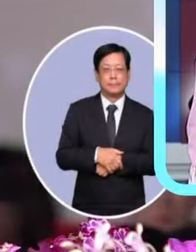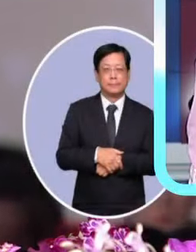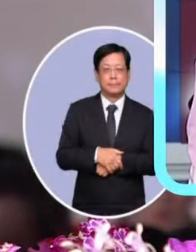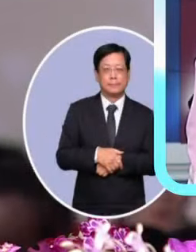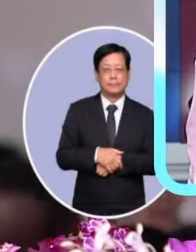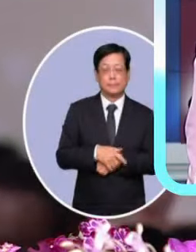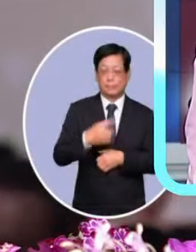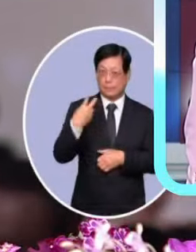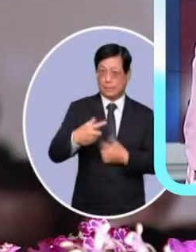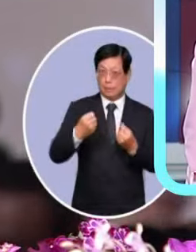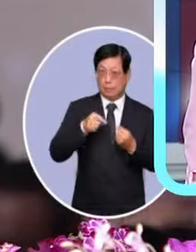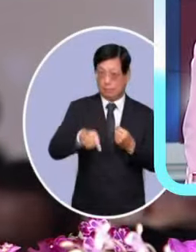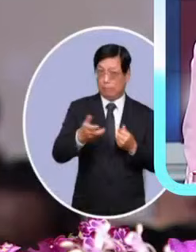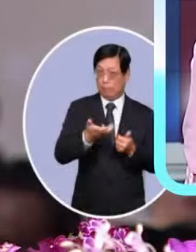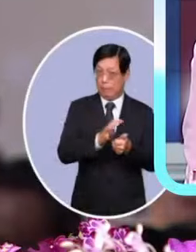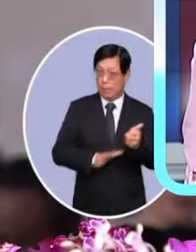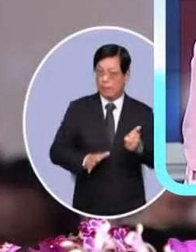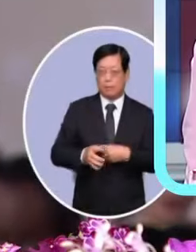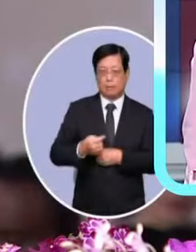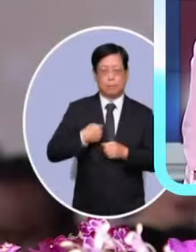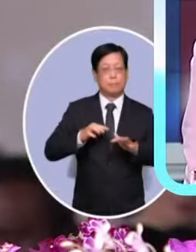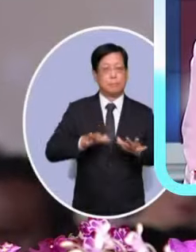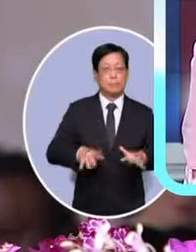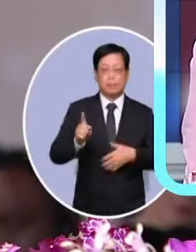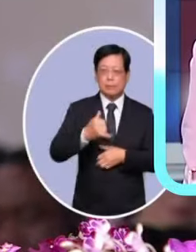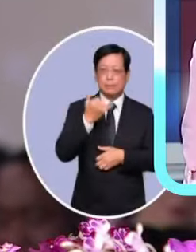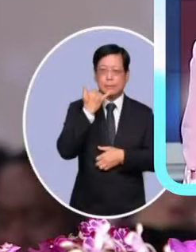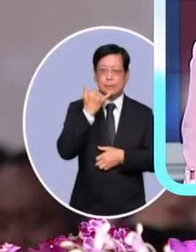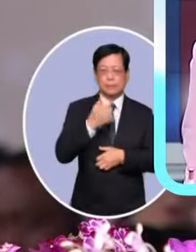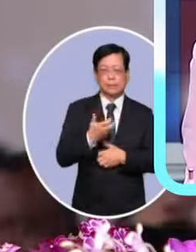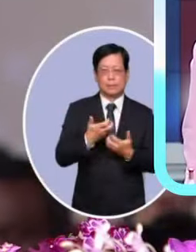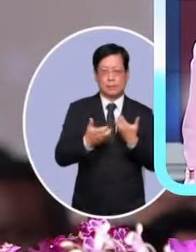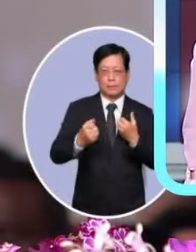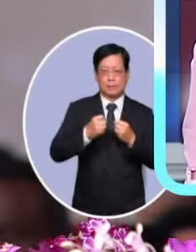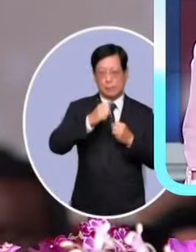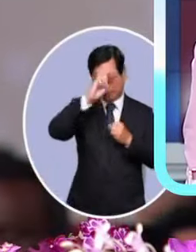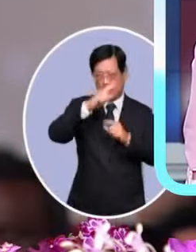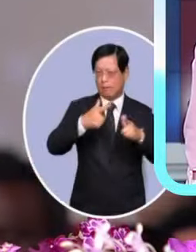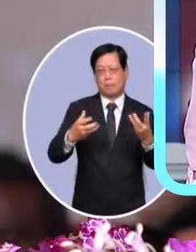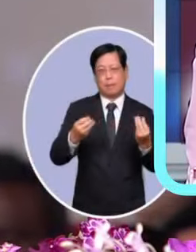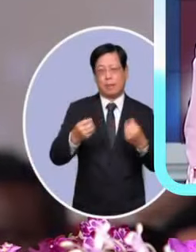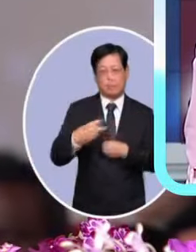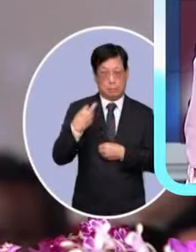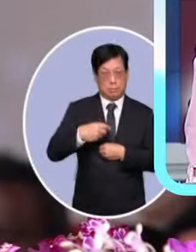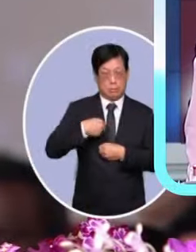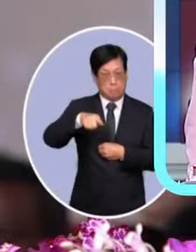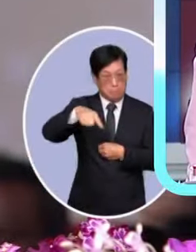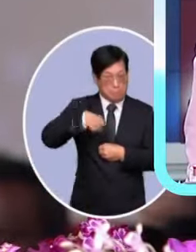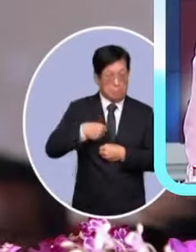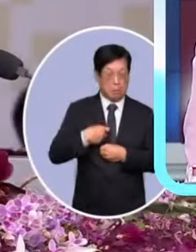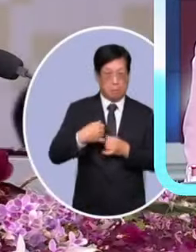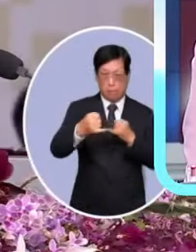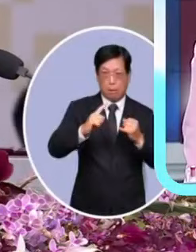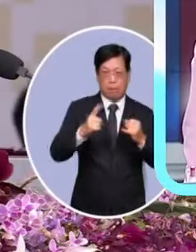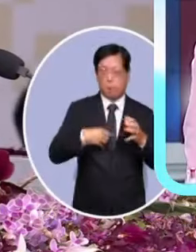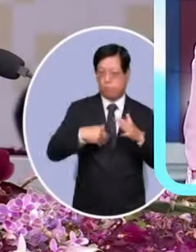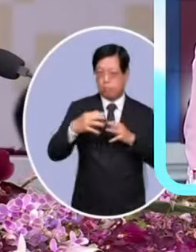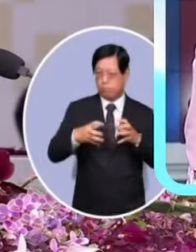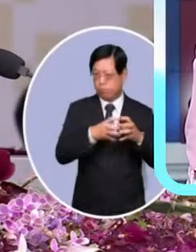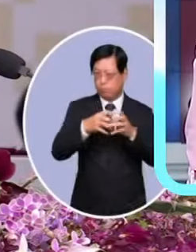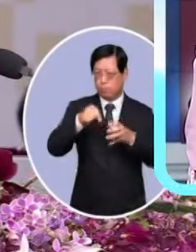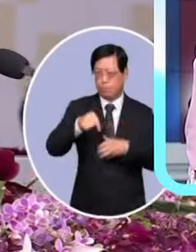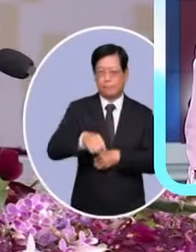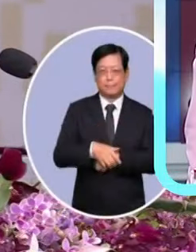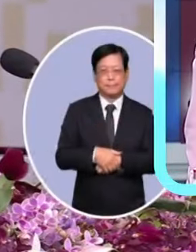不好？就说你如果讲一两点啊，比如说最近王宏威不是才帮他统计，蔡英